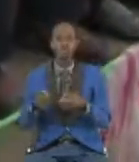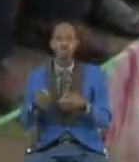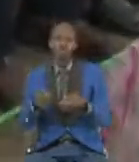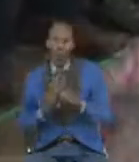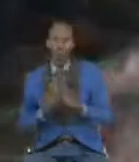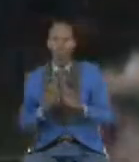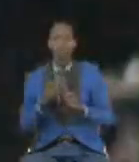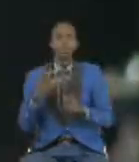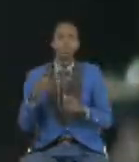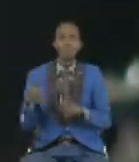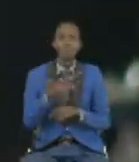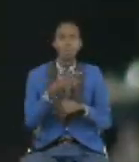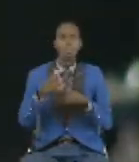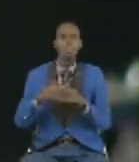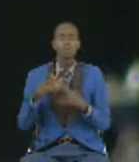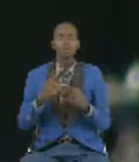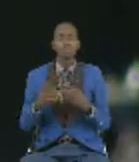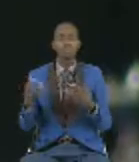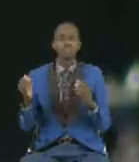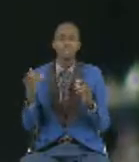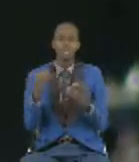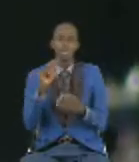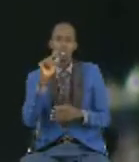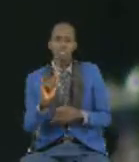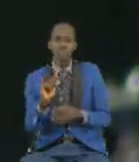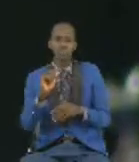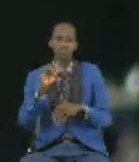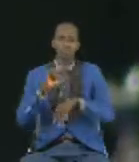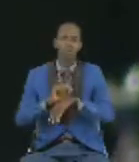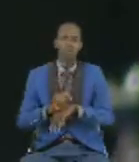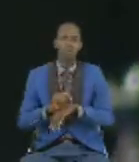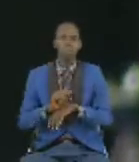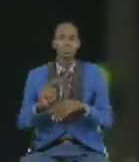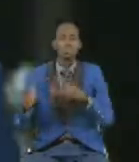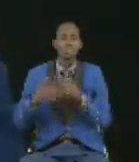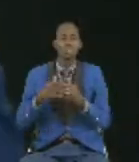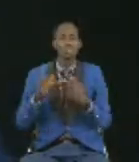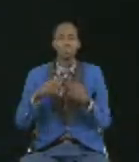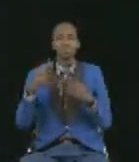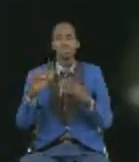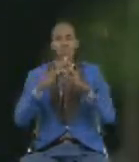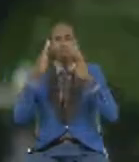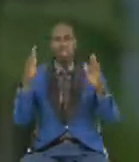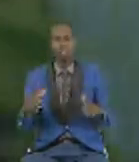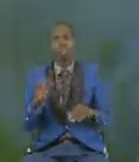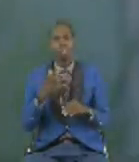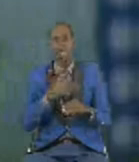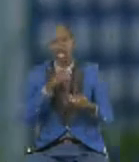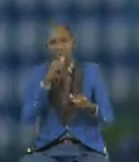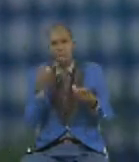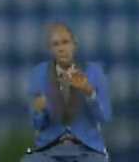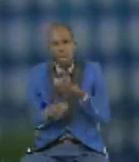cercle, à les ramener dans le temple, à les renvoyer dans leur maison et à se